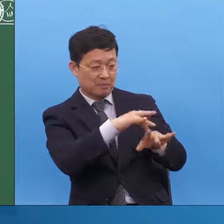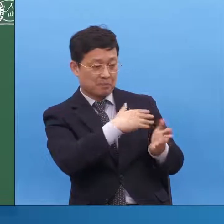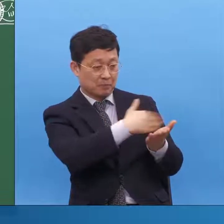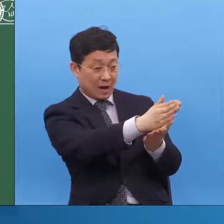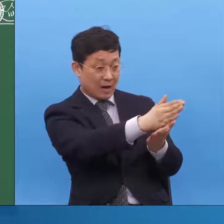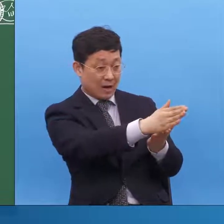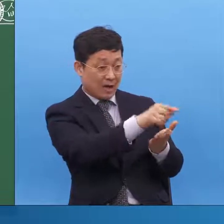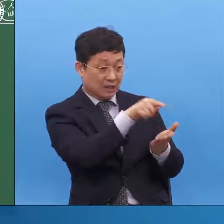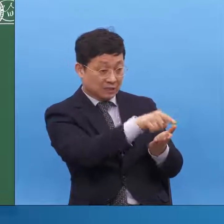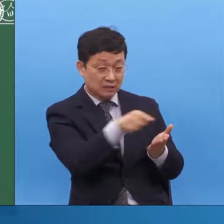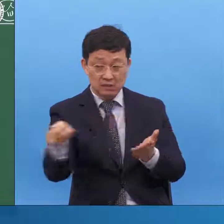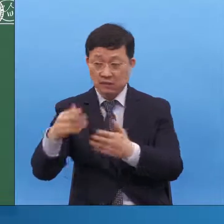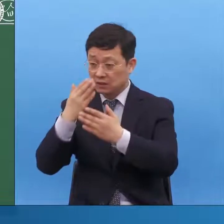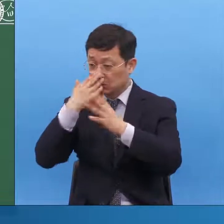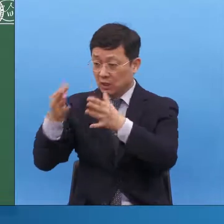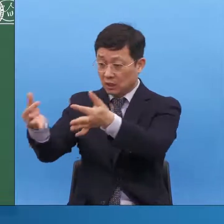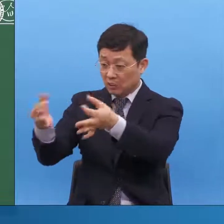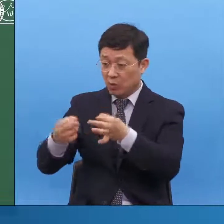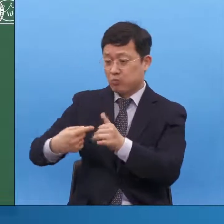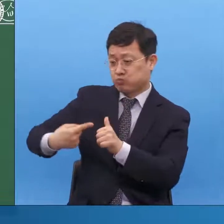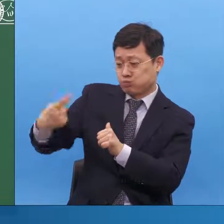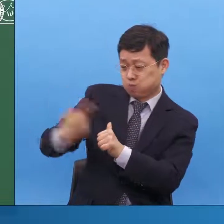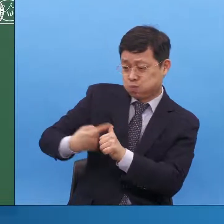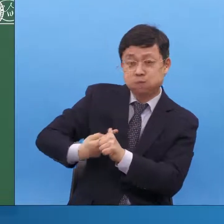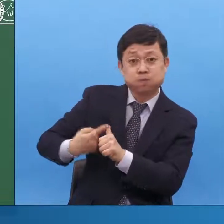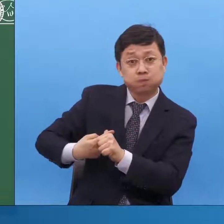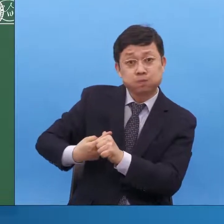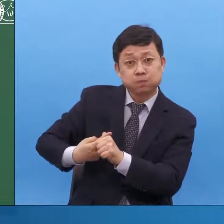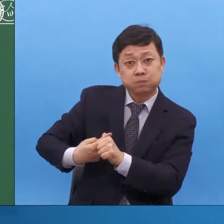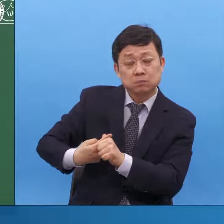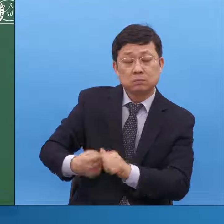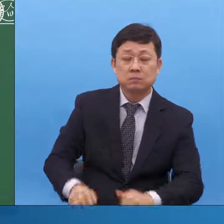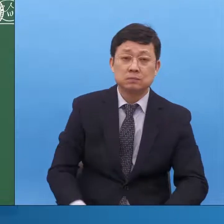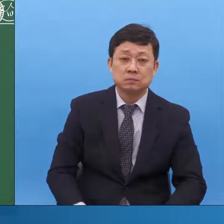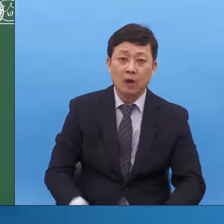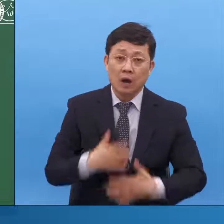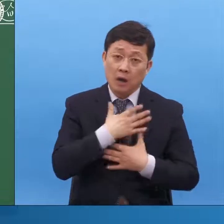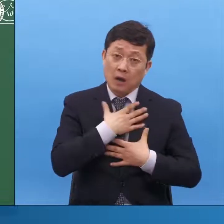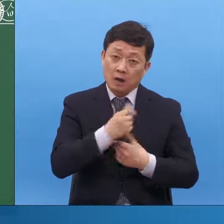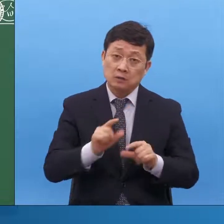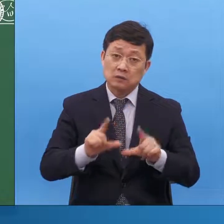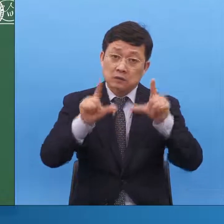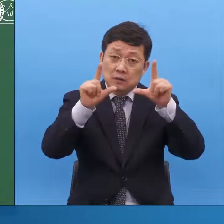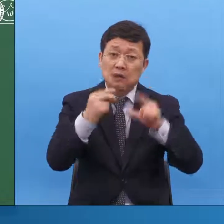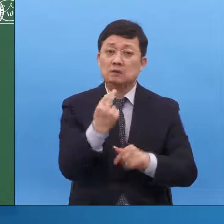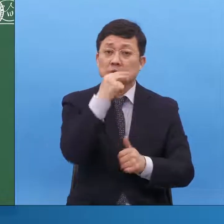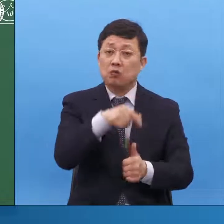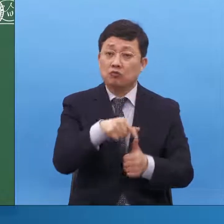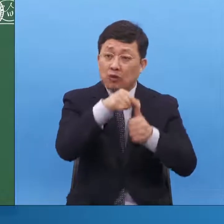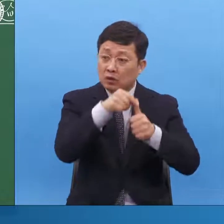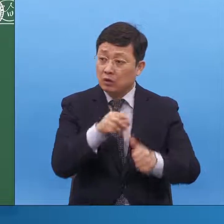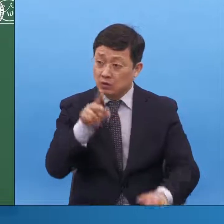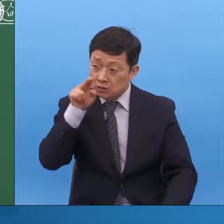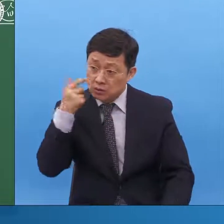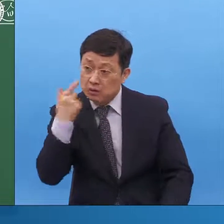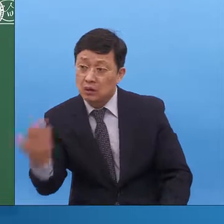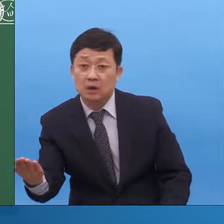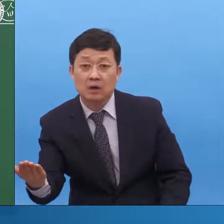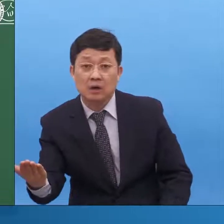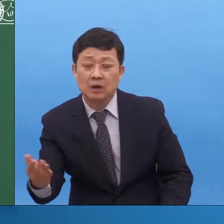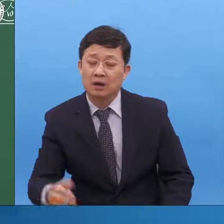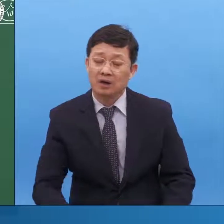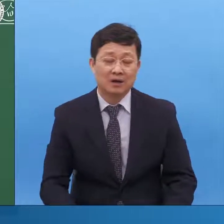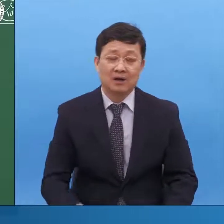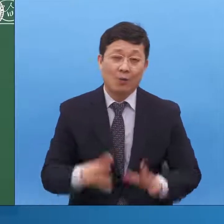on the Sabbath. 예수님은 생명을 살려줘요. But Jesus was saving 예수님은 lives. 안식일의 주인입니다. Because Jesus is the Lord of the Sabbath. 이거 뭐